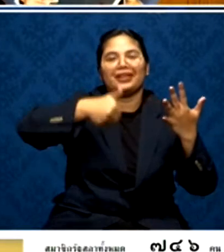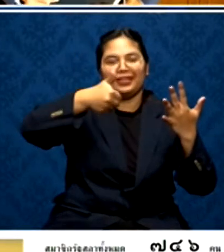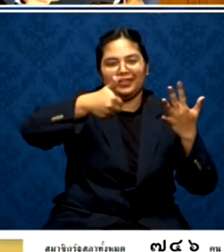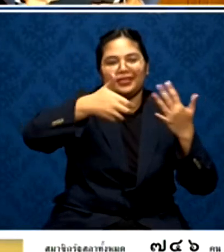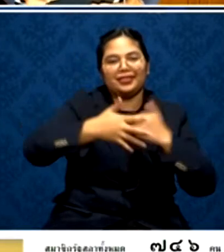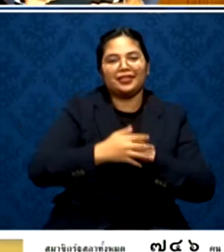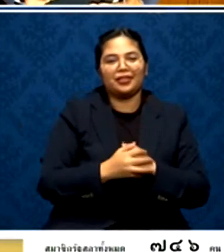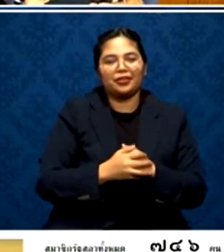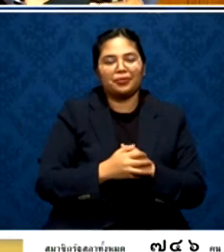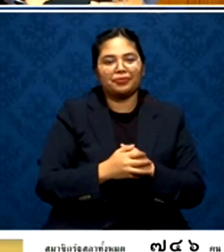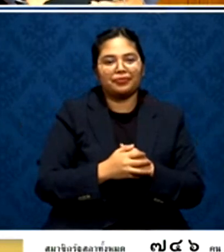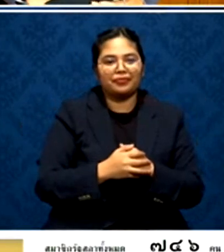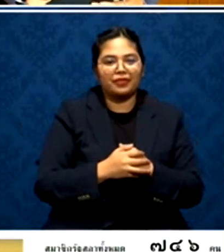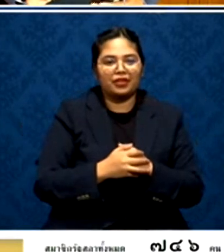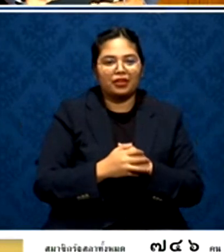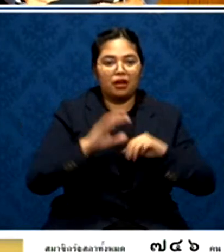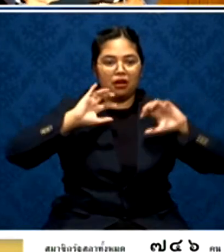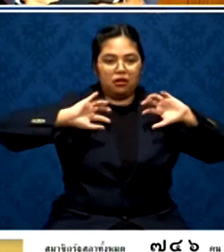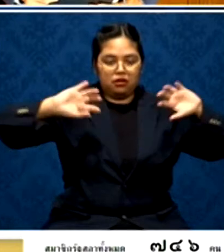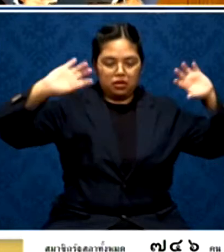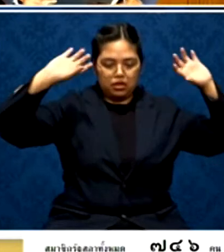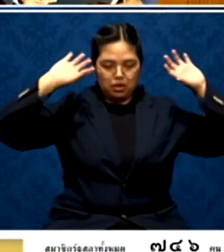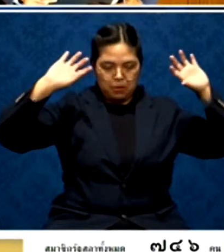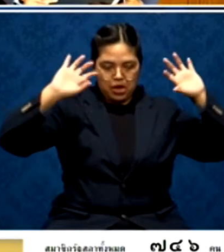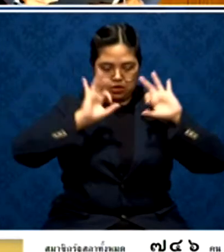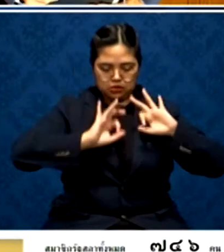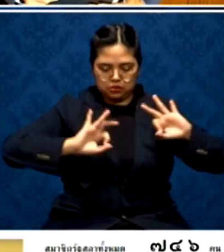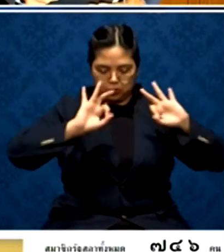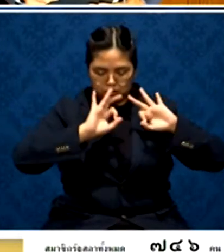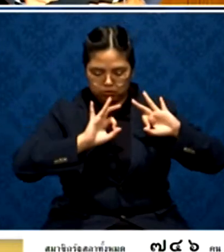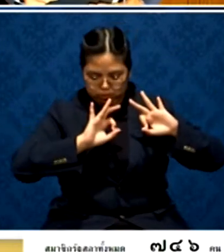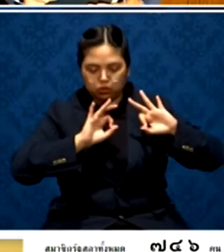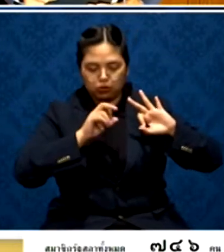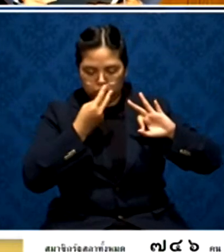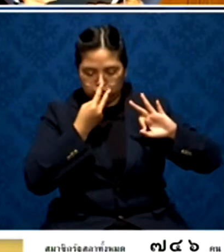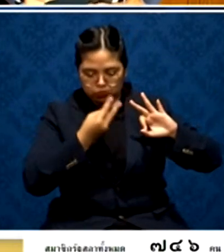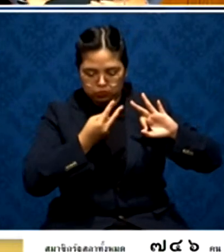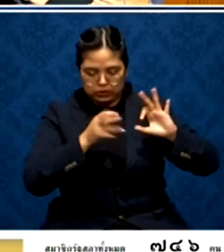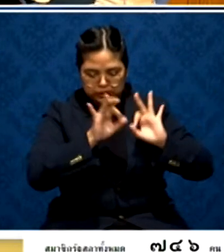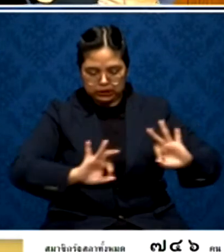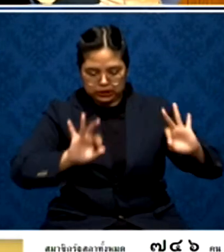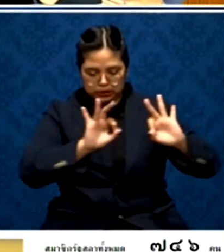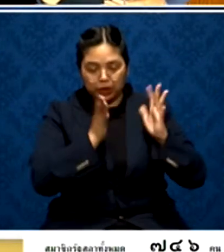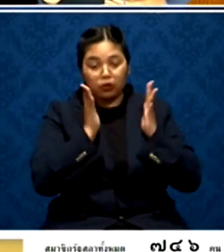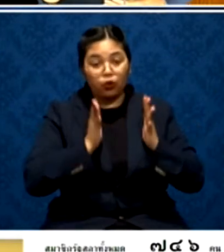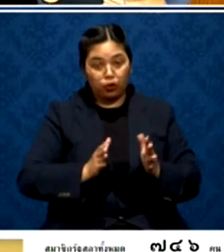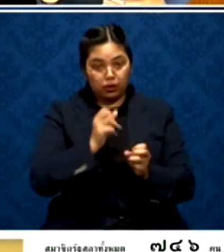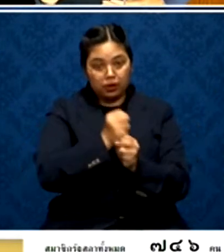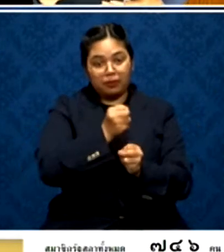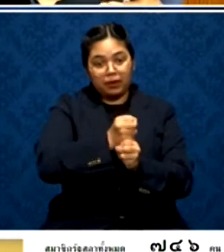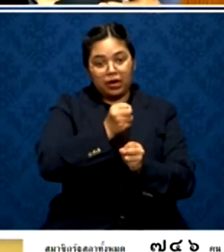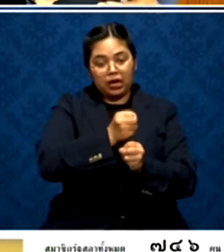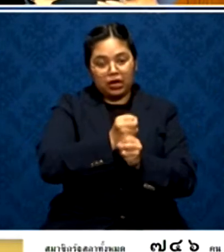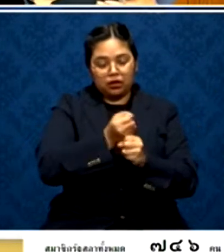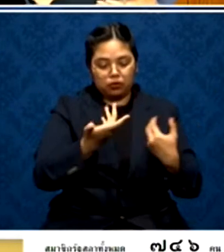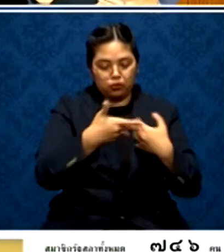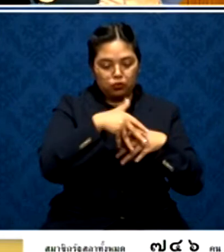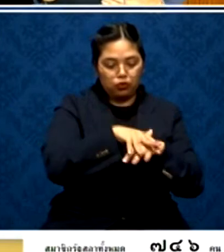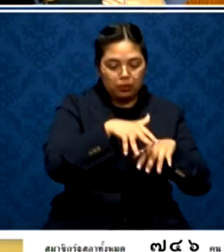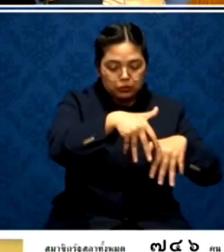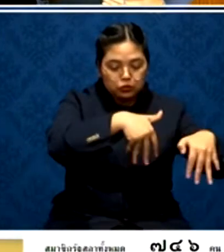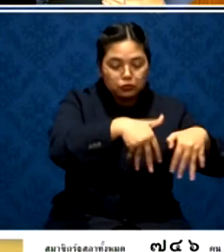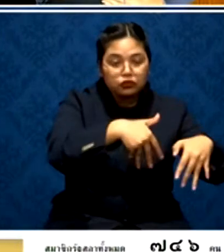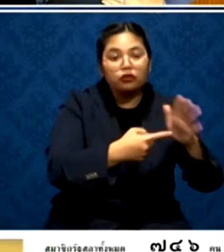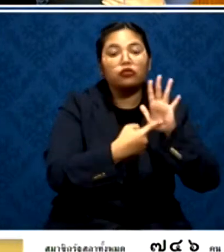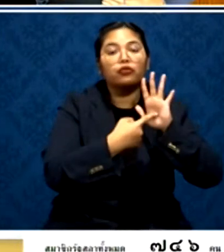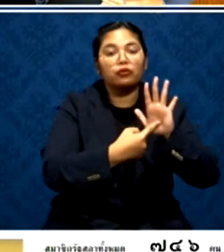แต่ในขณะเดียวกันรัฐบาลก็จะไม่ละทิ้งหน้าที่พื้นฐานที่ต้องทำงานร่วมกับประชาชนอาทิ